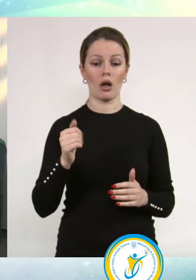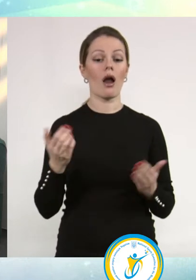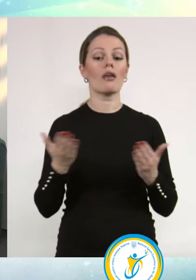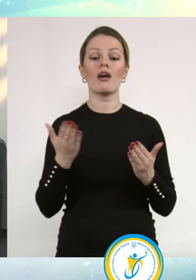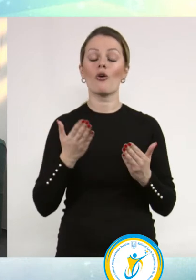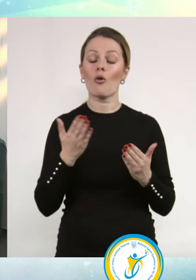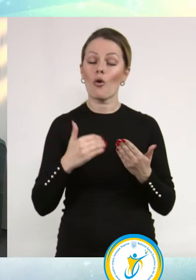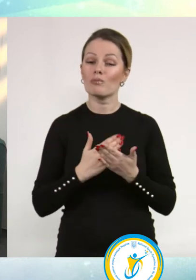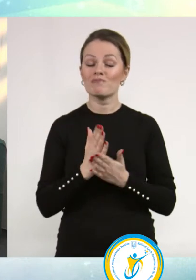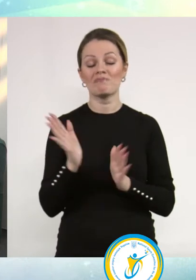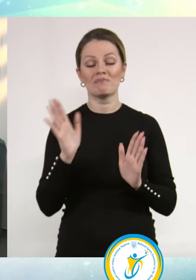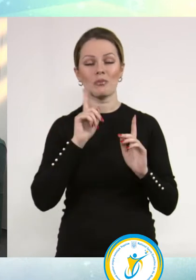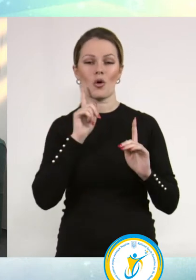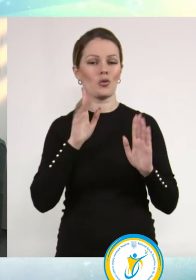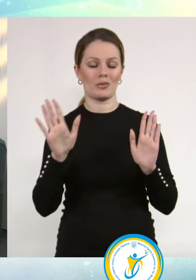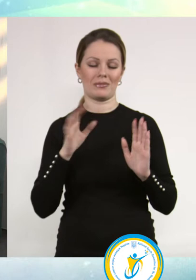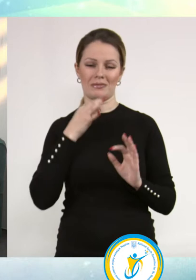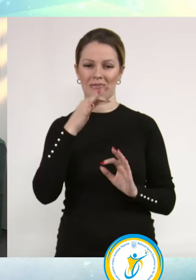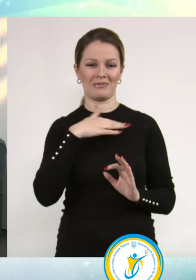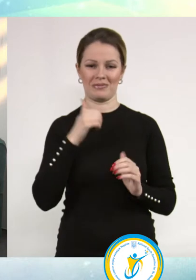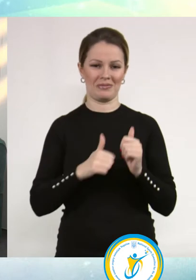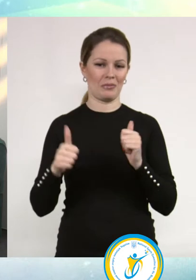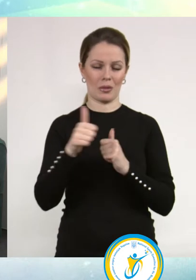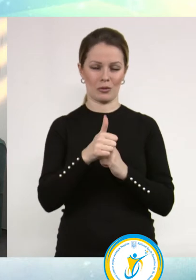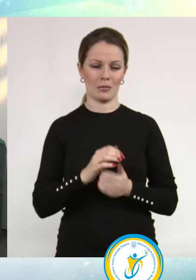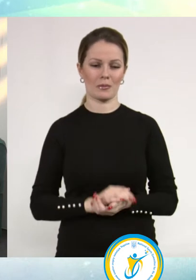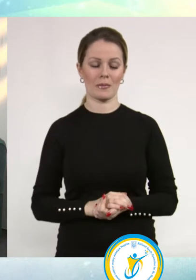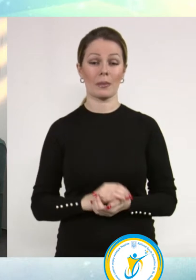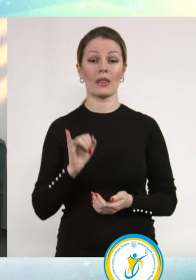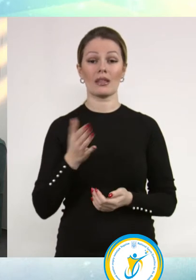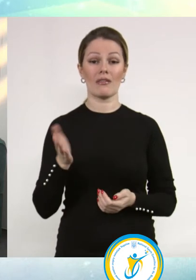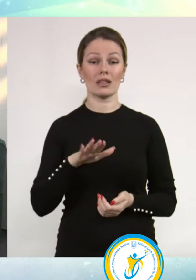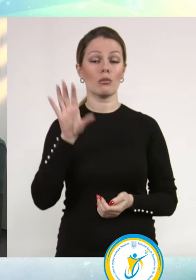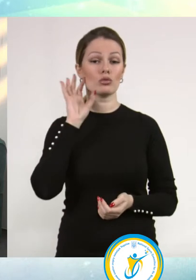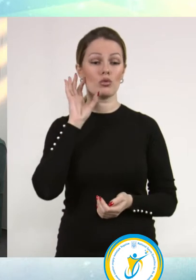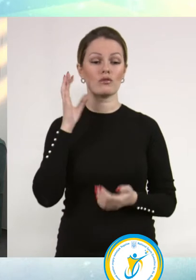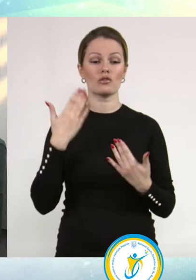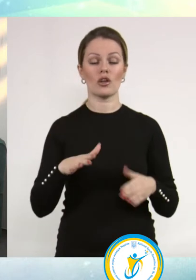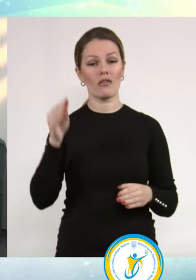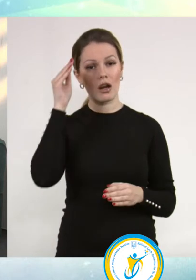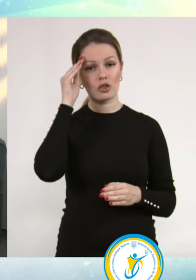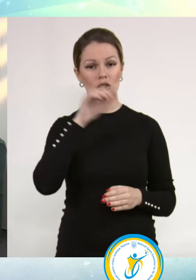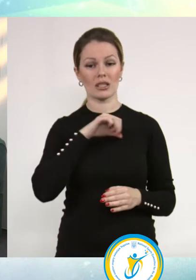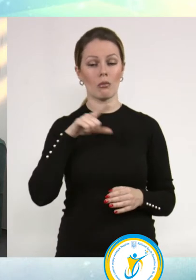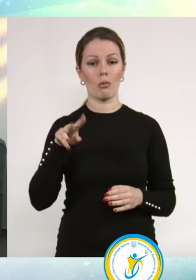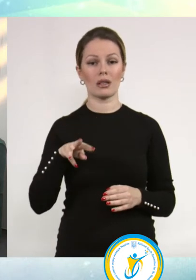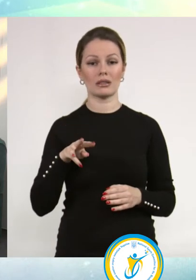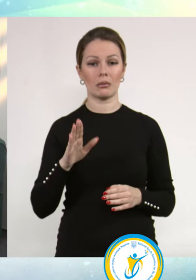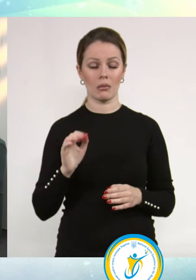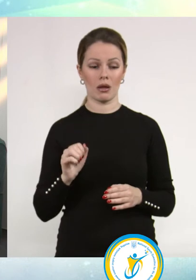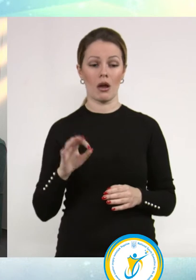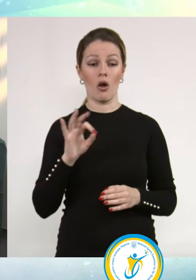гатунку, поки місць не скажу, не хочу наврочити. Саша, ну і давайте послухаємо вже враження самого Максима